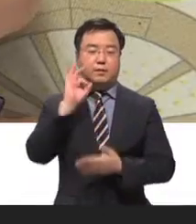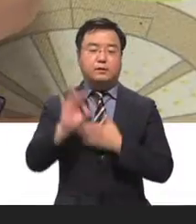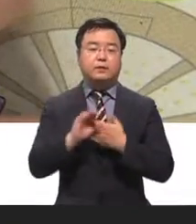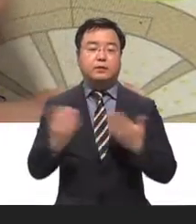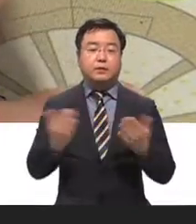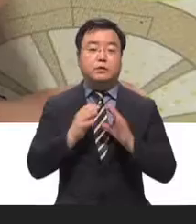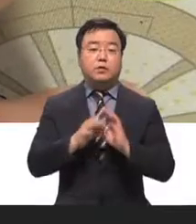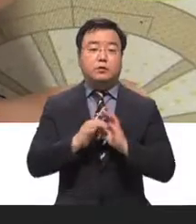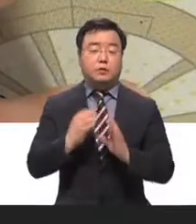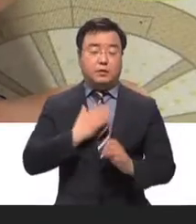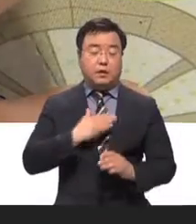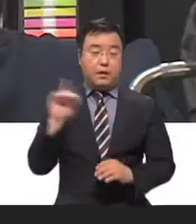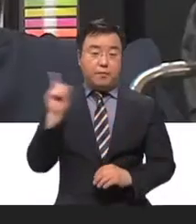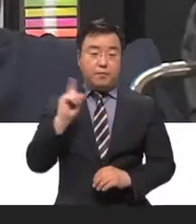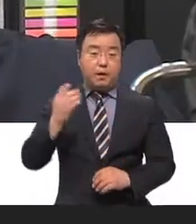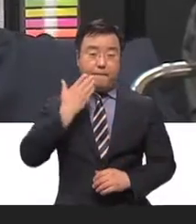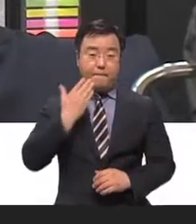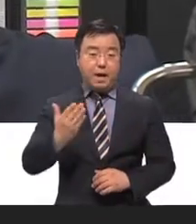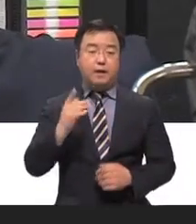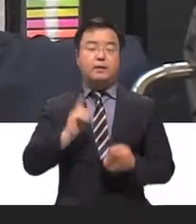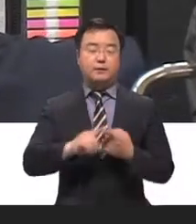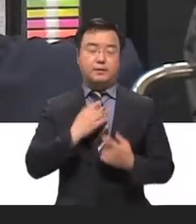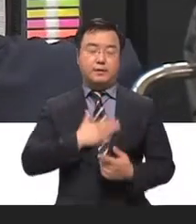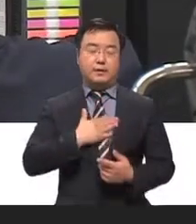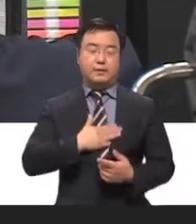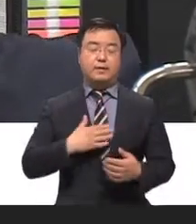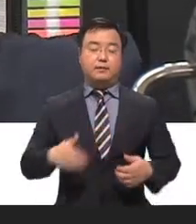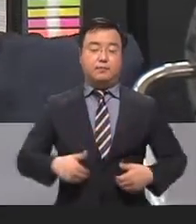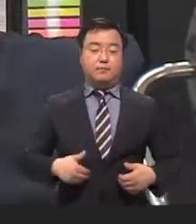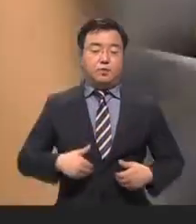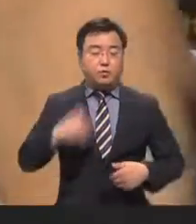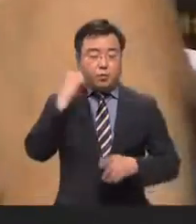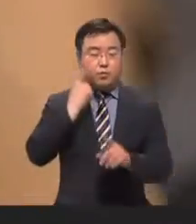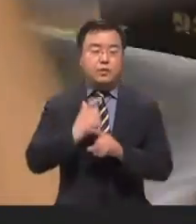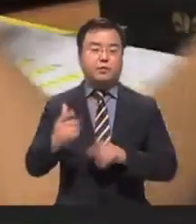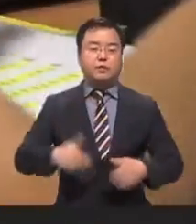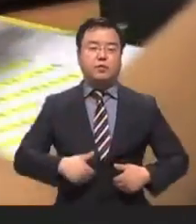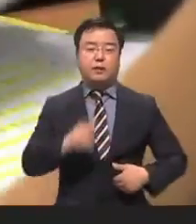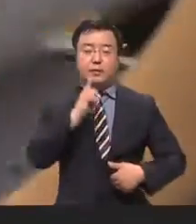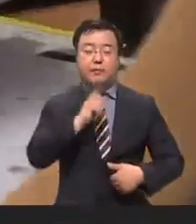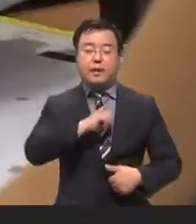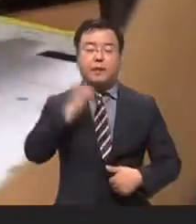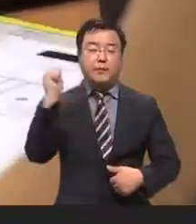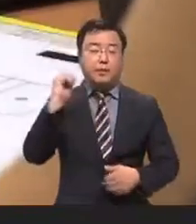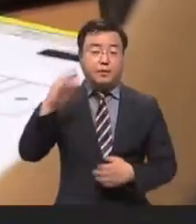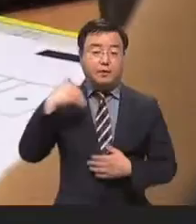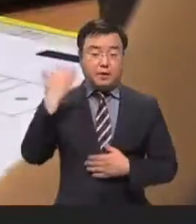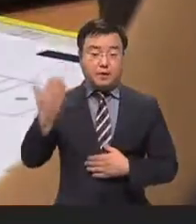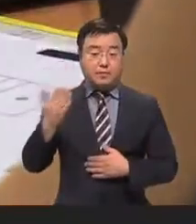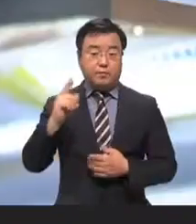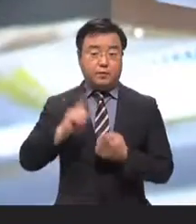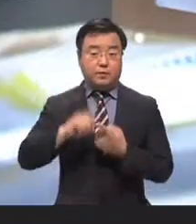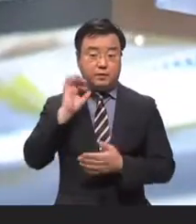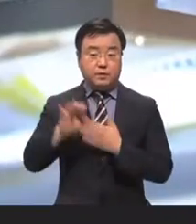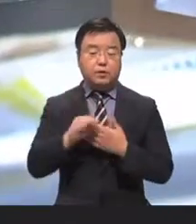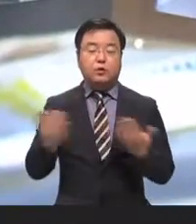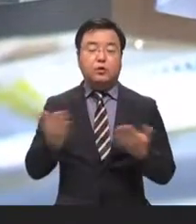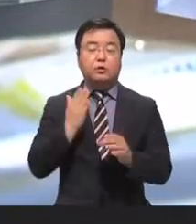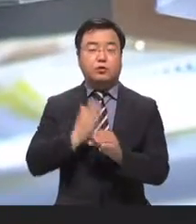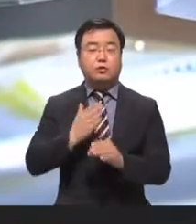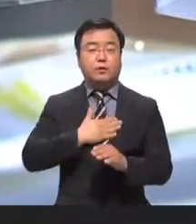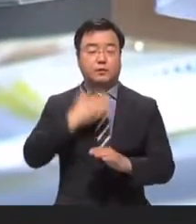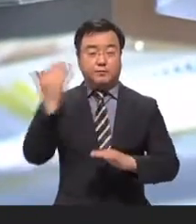어떤 일을 할 수 있는지를 고민해야 한다고 당부합니다 합격한 후에는 인턴 생활 동안 자신이 달성한 성과를